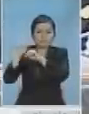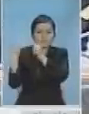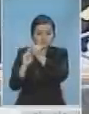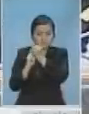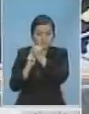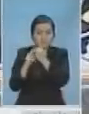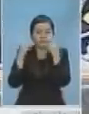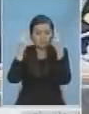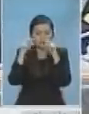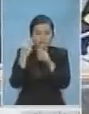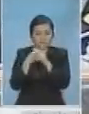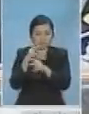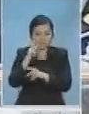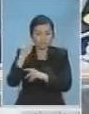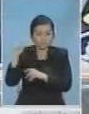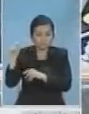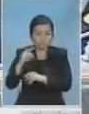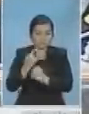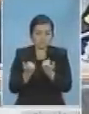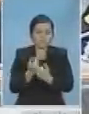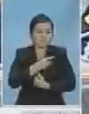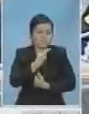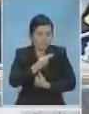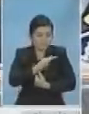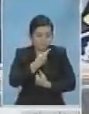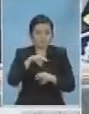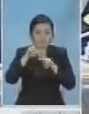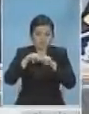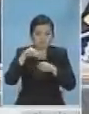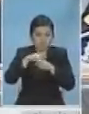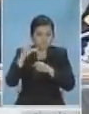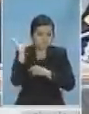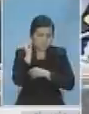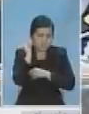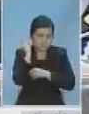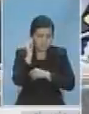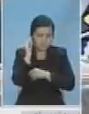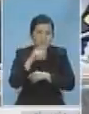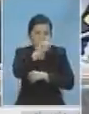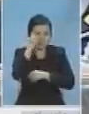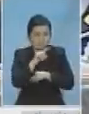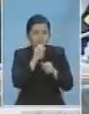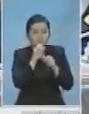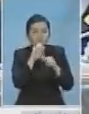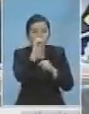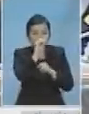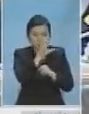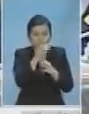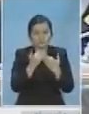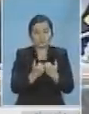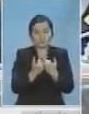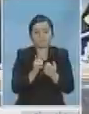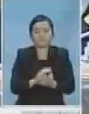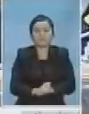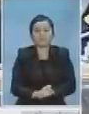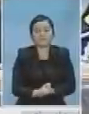รัตน์นะครับซึ่งก็ดีใจมากที่โดยบังเอิญท่านอยู่ตรงนี้ก็จะได้รับฟังข้อสังเกตนะครับผมขออนุญาตเรียนท่านประ